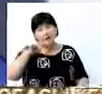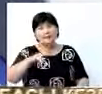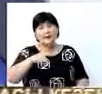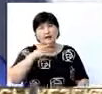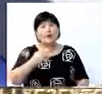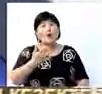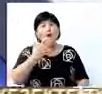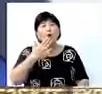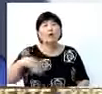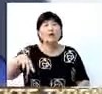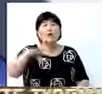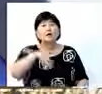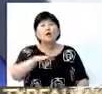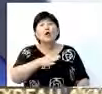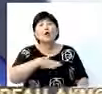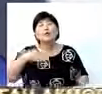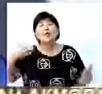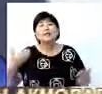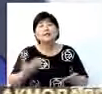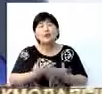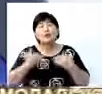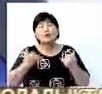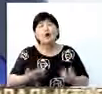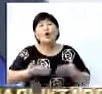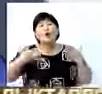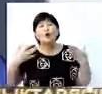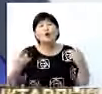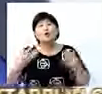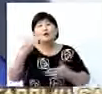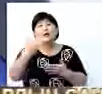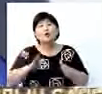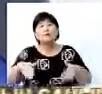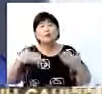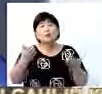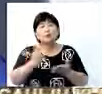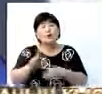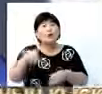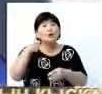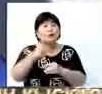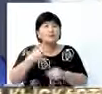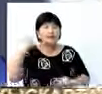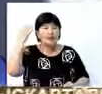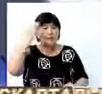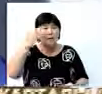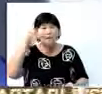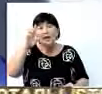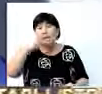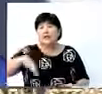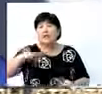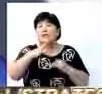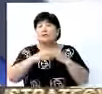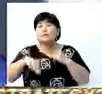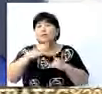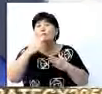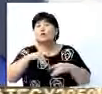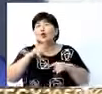Қазақстанның ұлтымыздың рухани жаңғыруына арналған үлкен бағдарламасын отыр. Оның басты мақсаты елін жерін